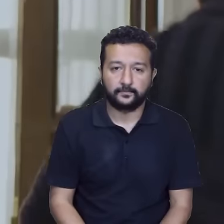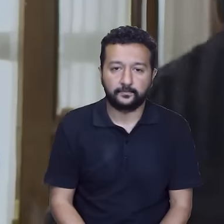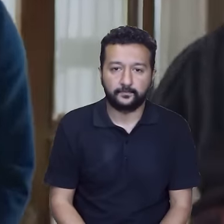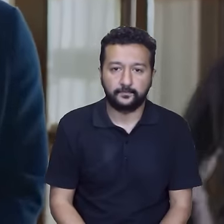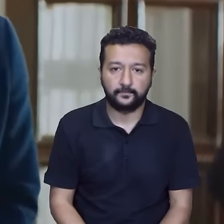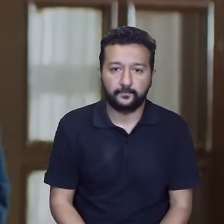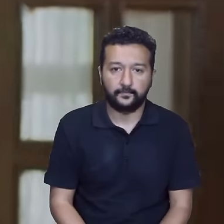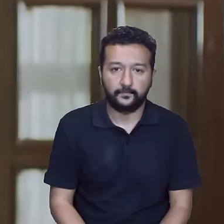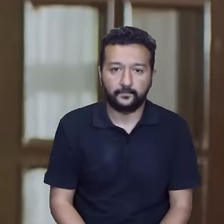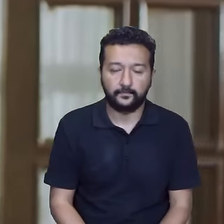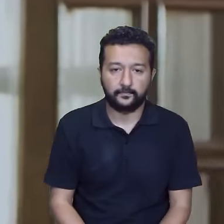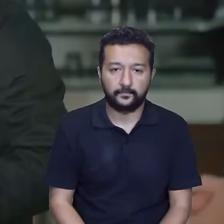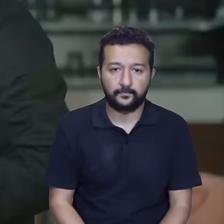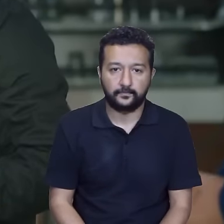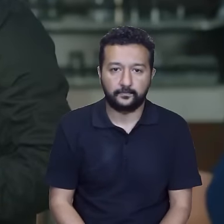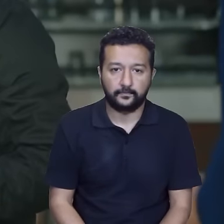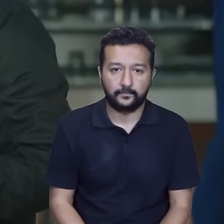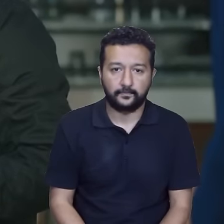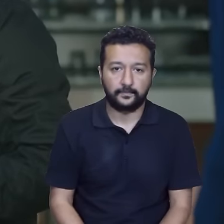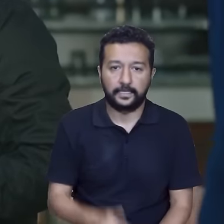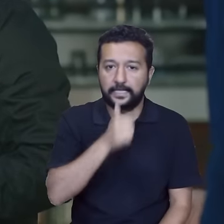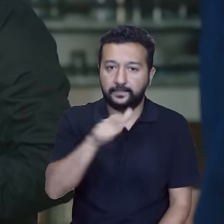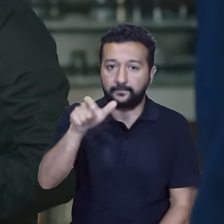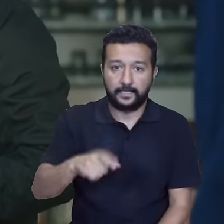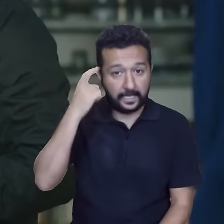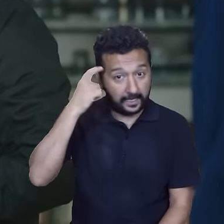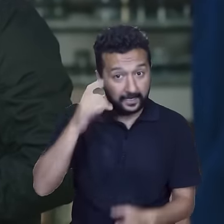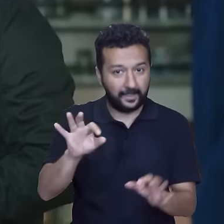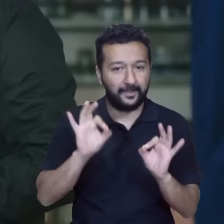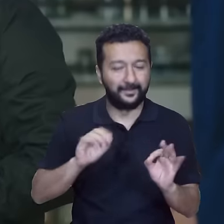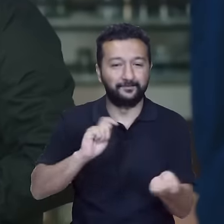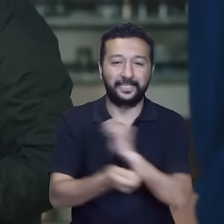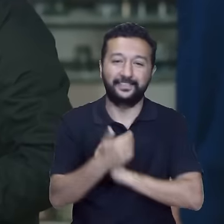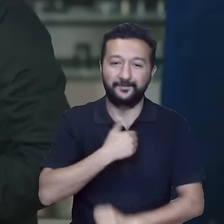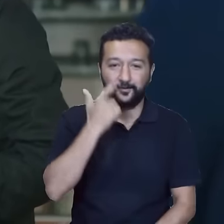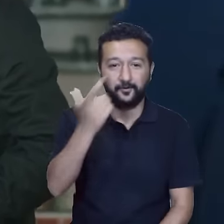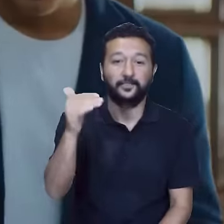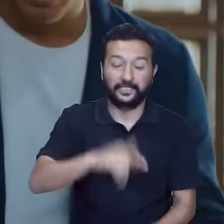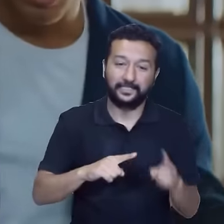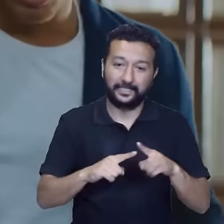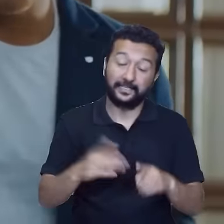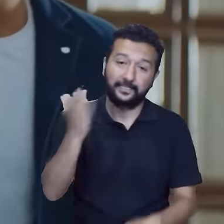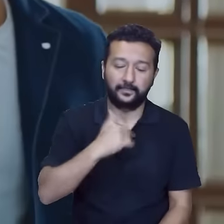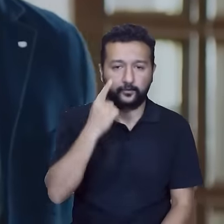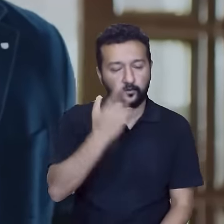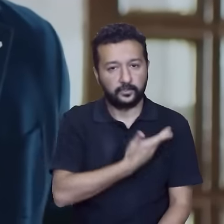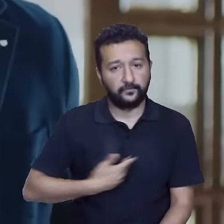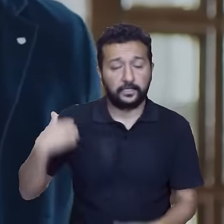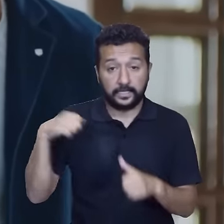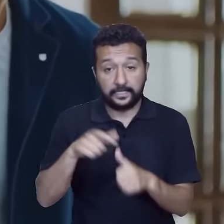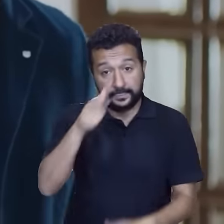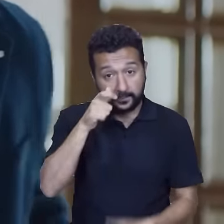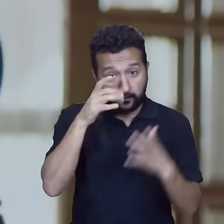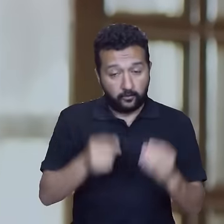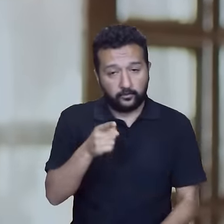Tarık'ın önünden tırsak ürkek geçip çıktı. Adamın aklını alırım ben böyle işte. Hoş geldin Tarık, gel. Abi gözünü seveyim, bir dahaki sefere